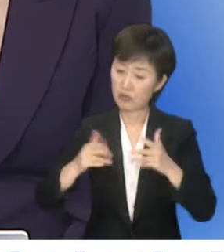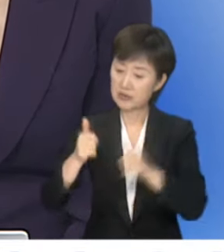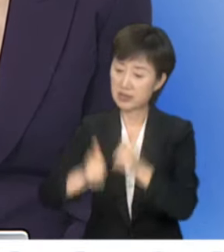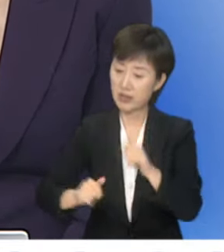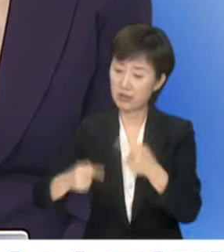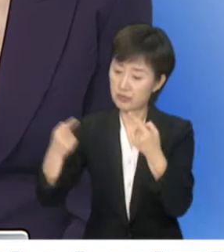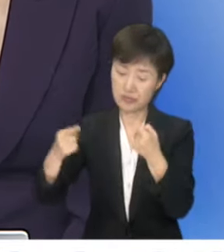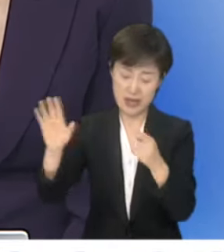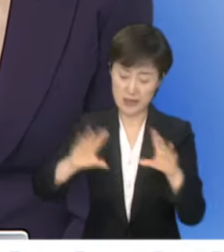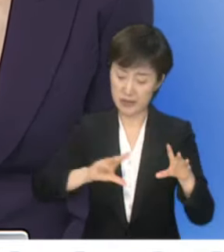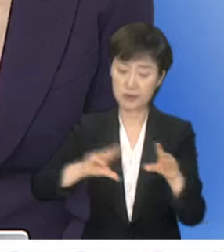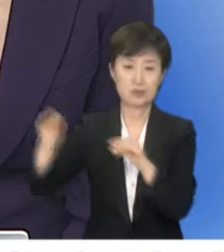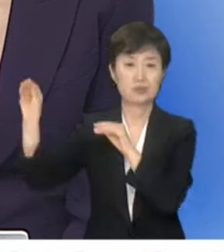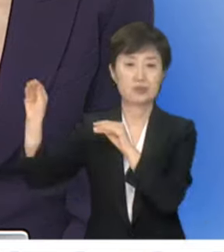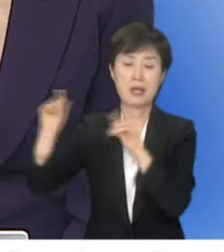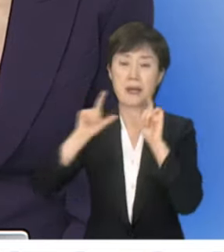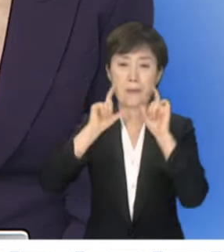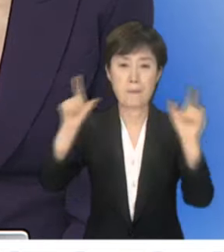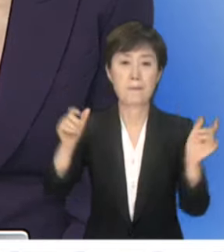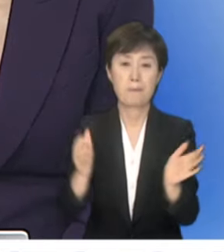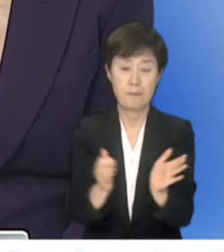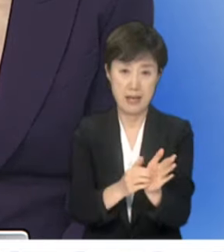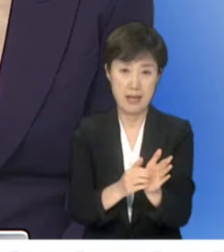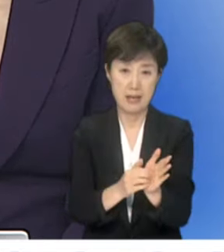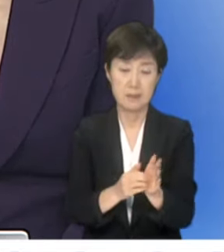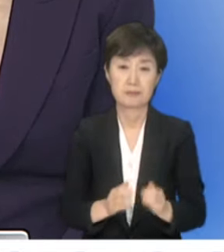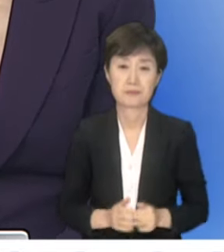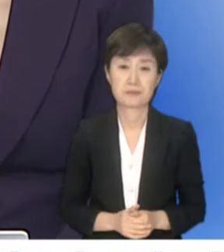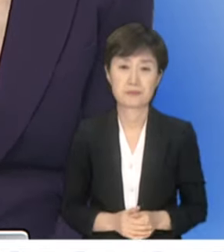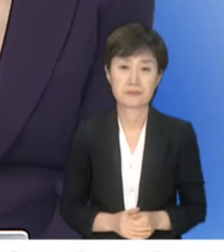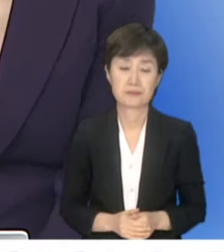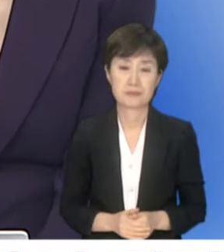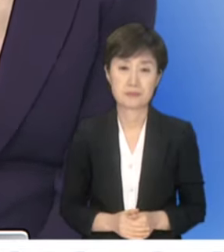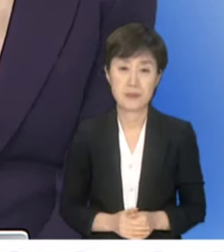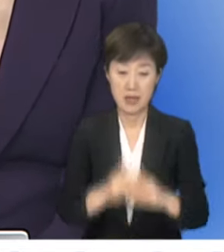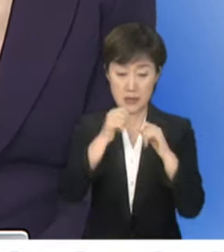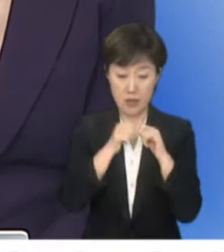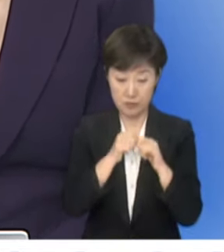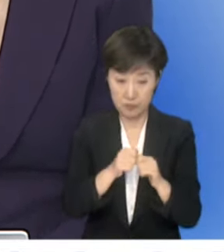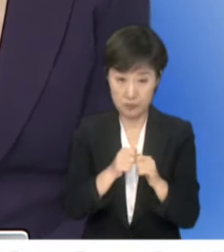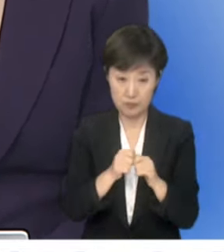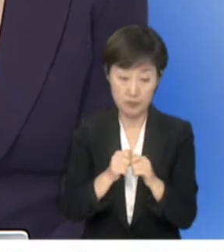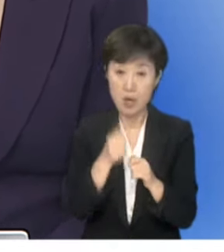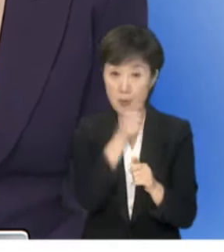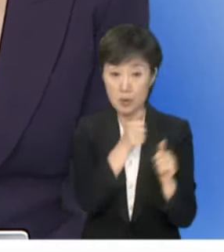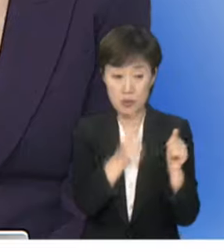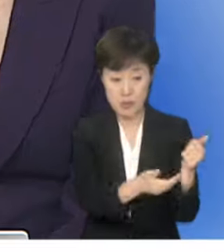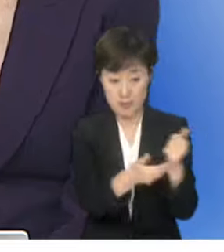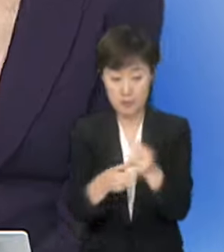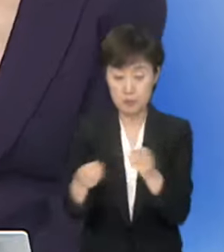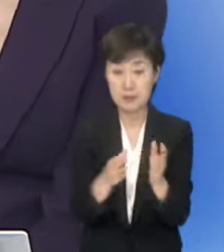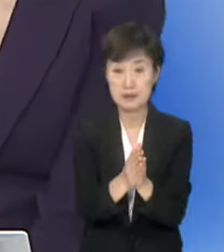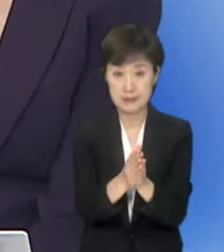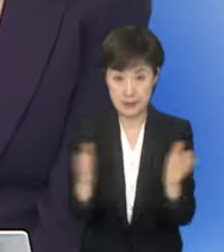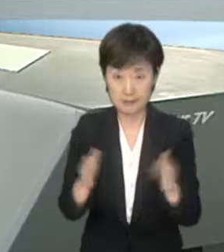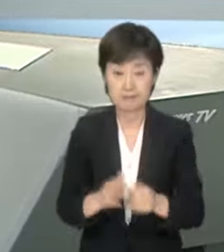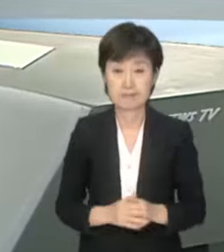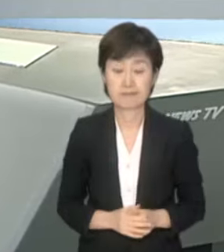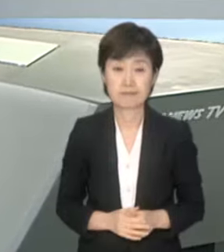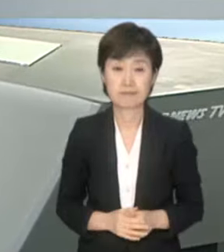예정됐던 국제대회에 모두 불참하기로 했다는 소식이 전해졌습니다. 자세한 소식 손정혜 변호사와 짚어보겠습니다.